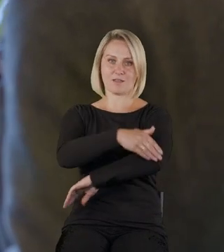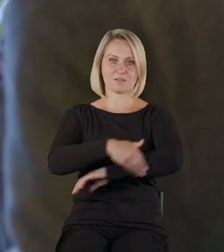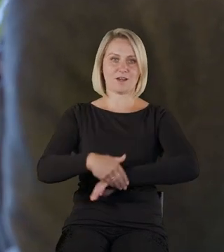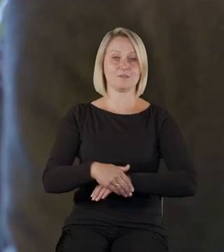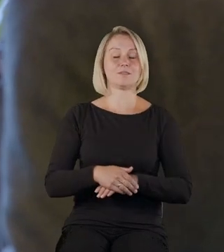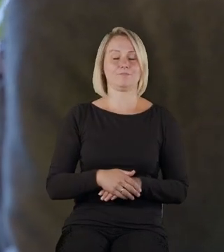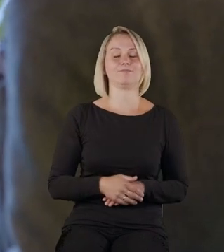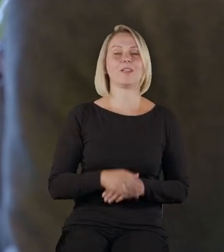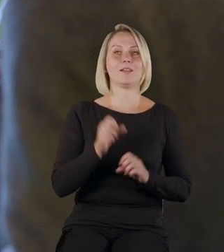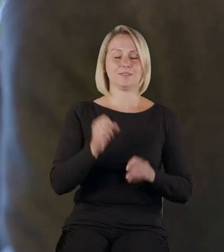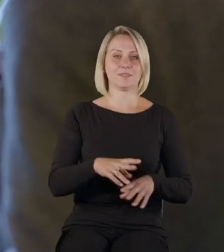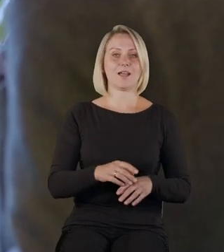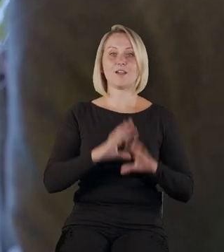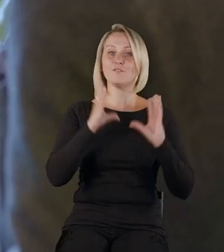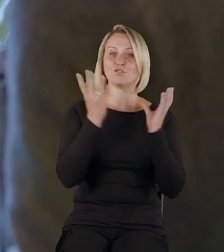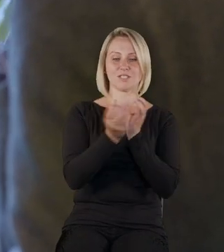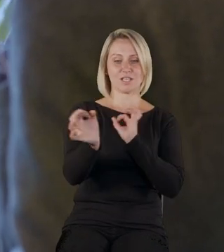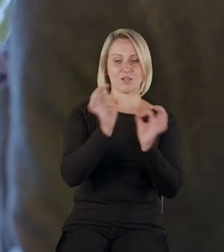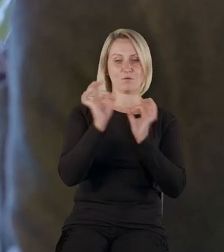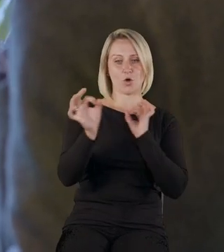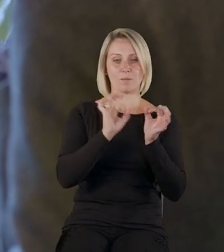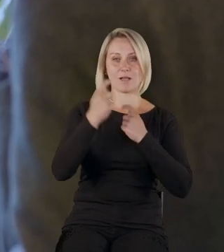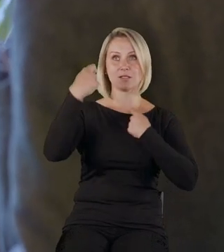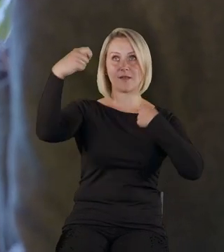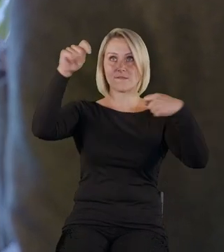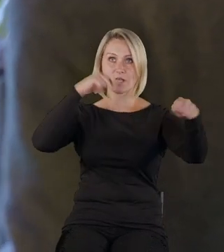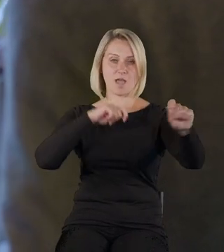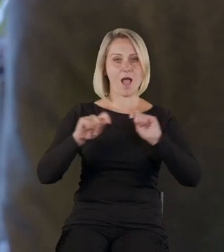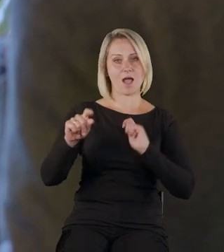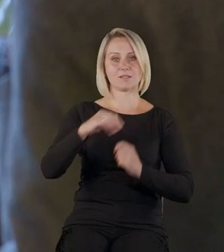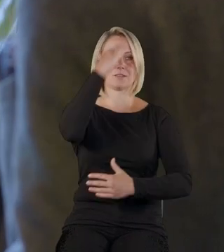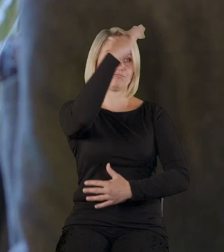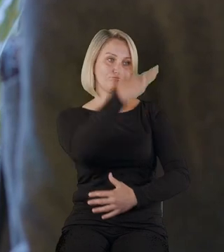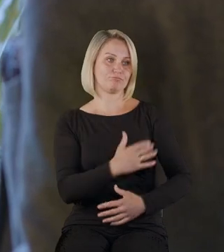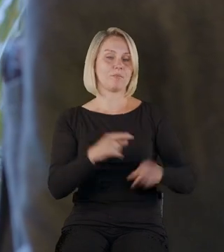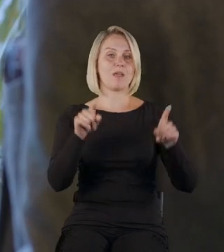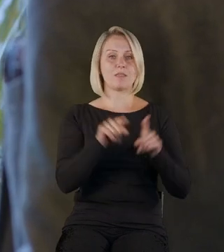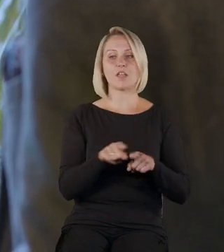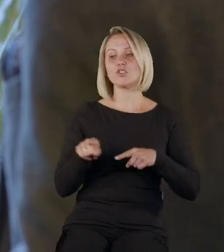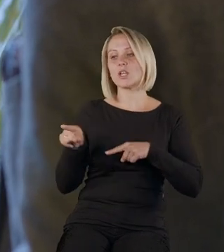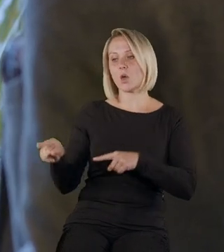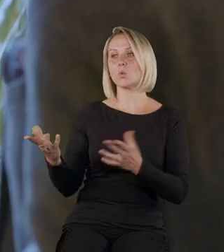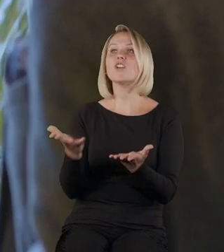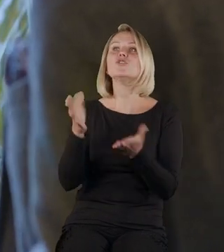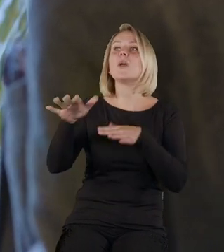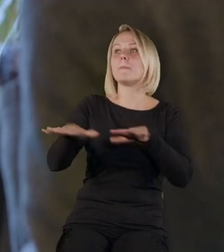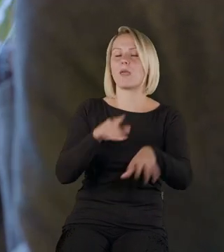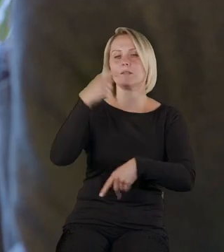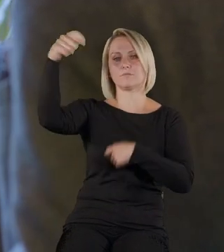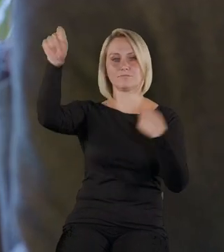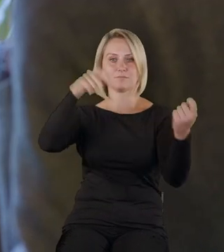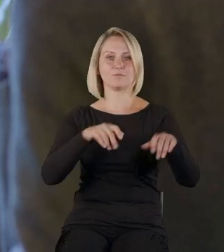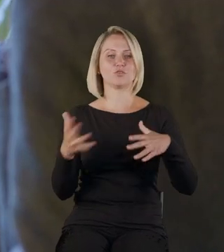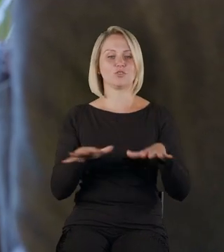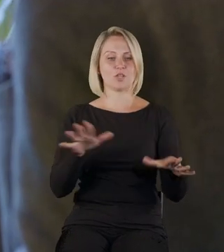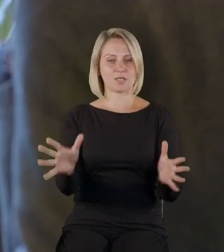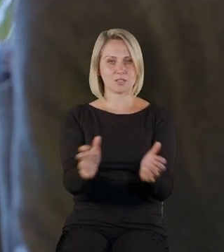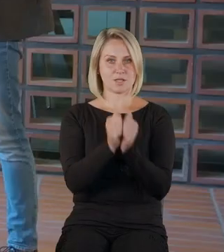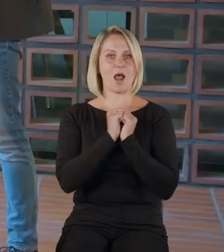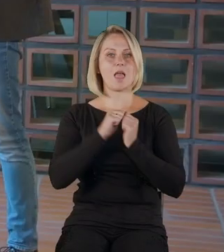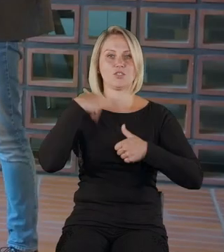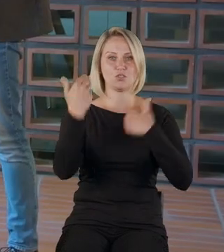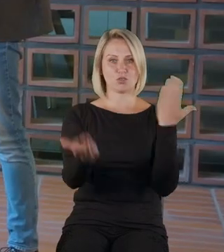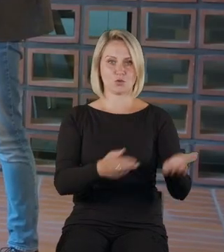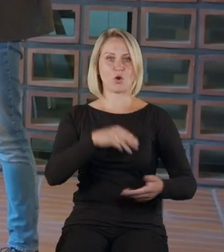Wszystkie informacje dotyczące wyjazdów oraz kierunków, gdzie mogą wyjechać, znajdą na